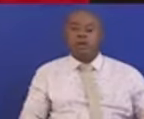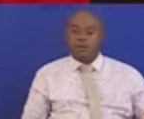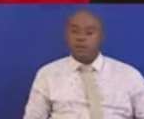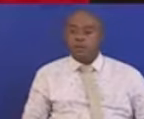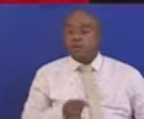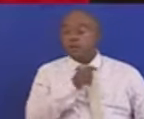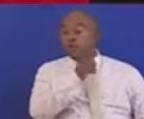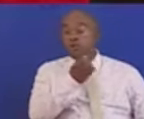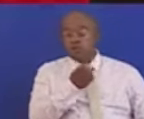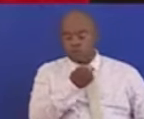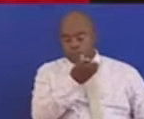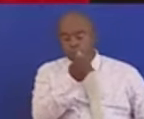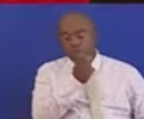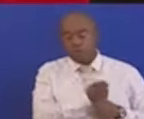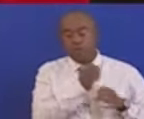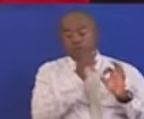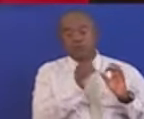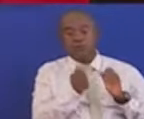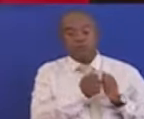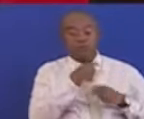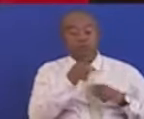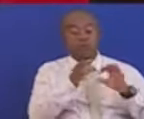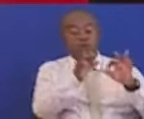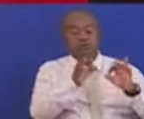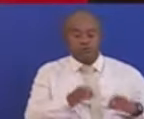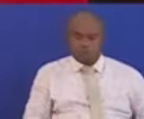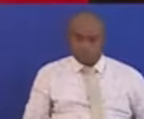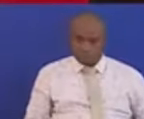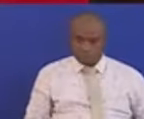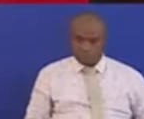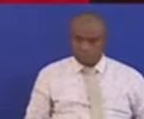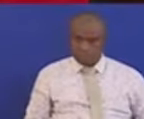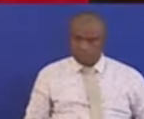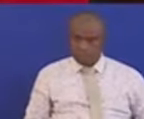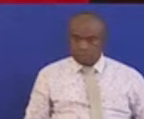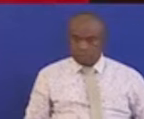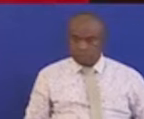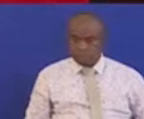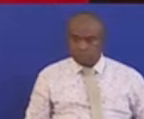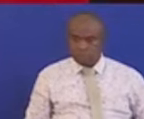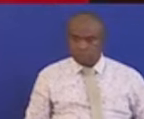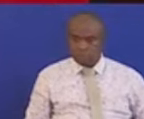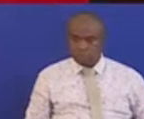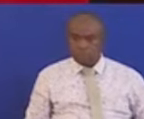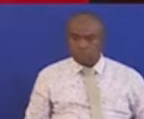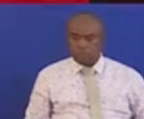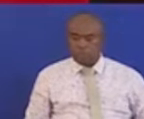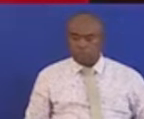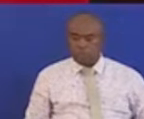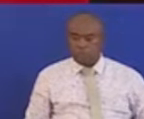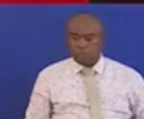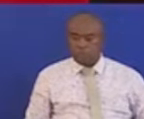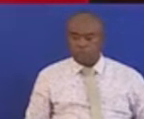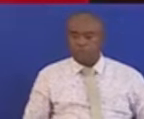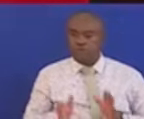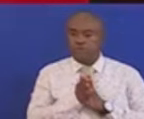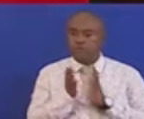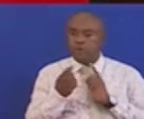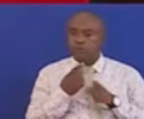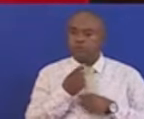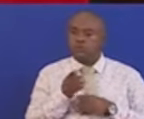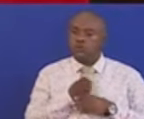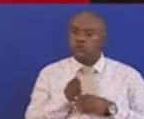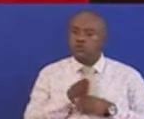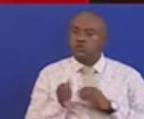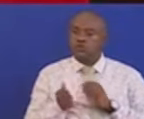wanfried sawa mhh mwen kiti naom nizza Pia kwenye